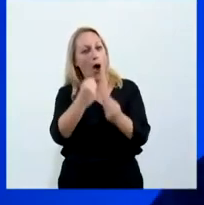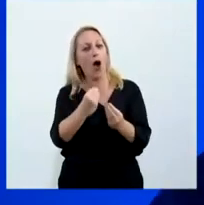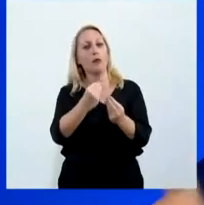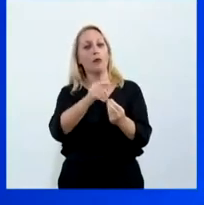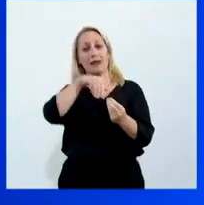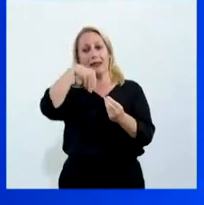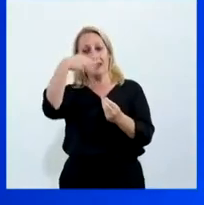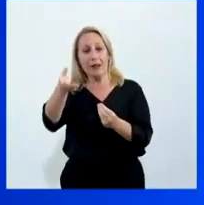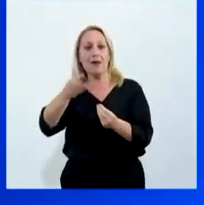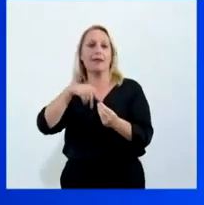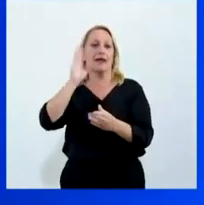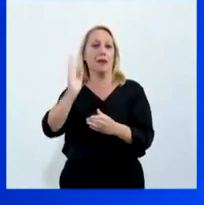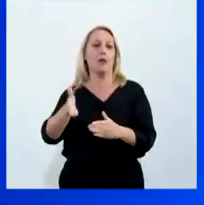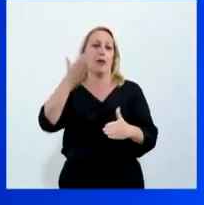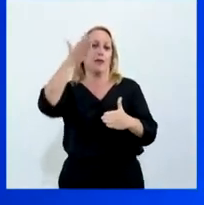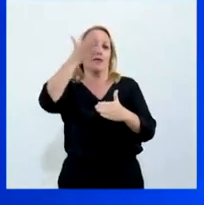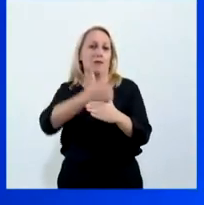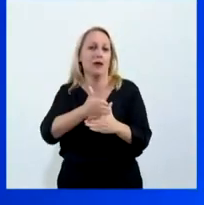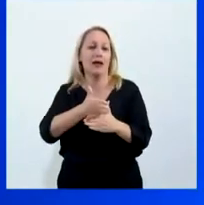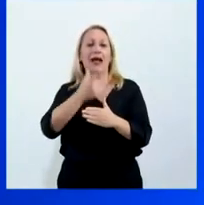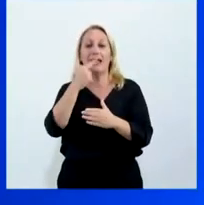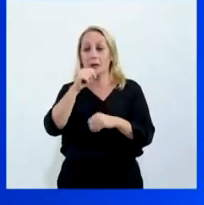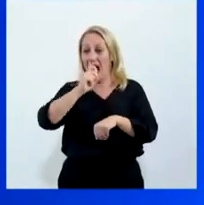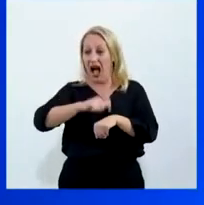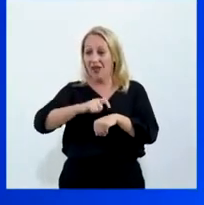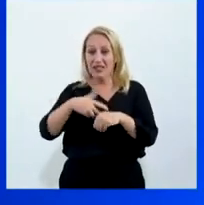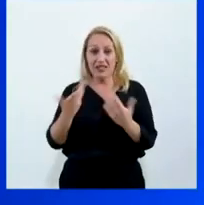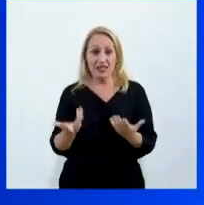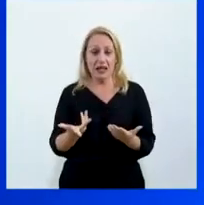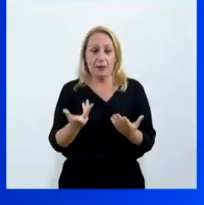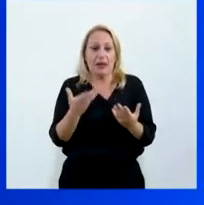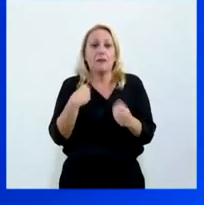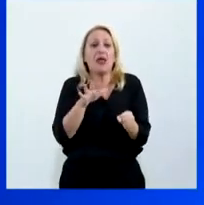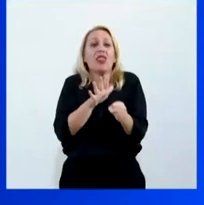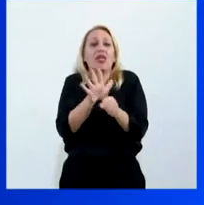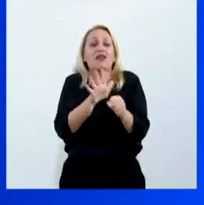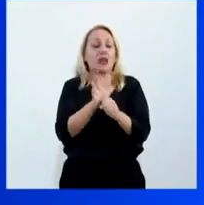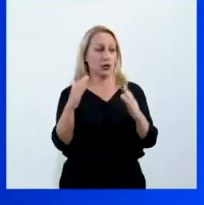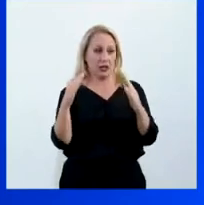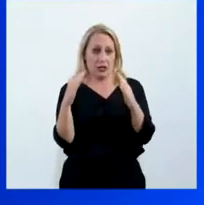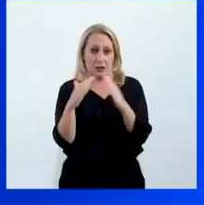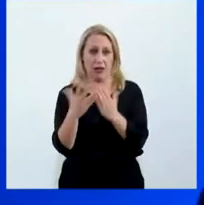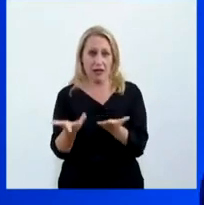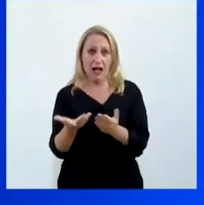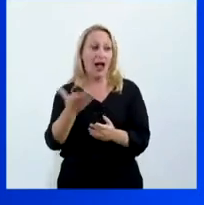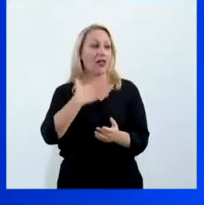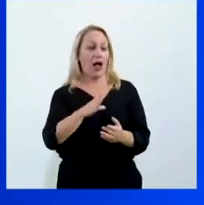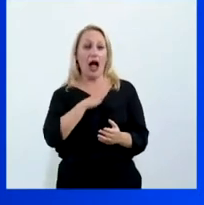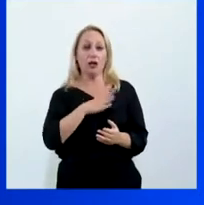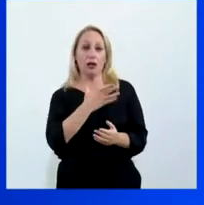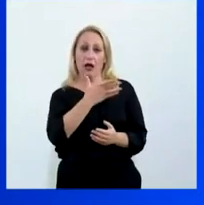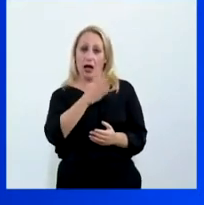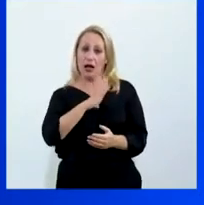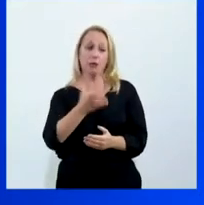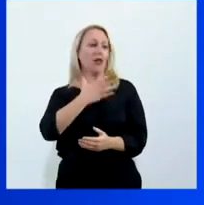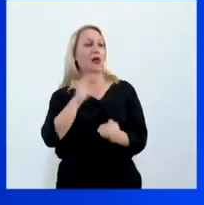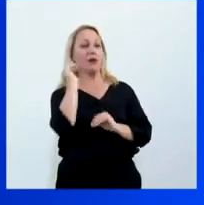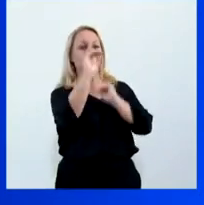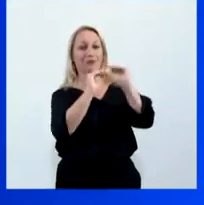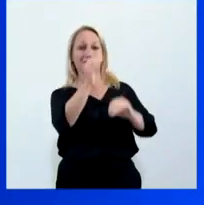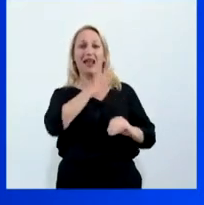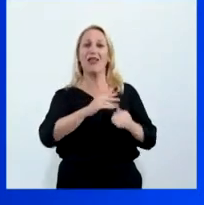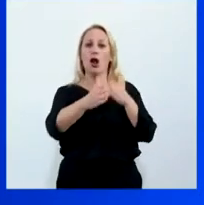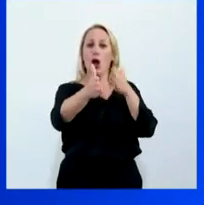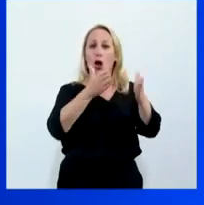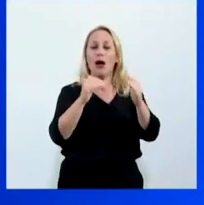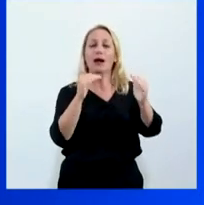αγορά και να βοηθήσουν στην προσφορά κινήτων. Γιατί έχουμε ένα πρόβλημα, δεν έχουμε προφανώς αρκετά σπίτια, έχουμε μεγαλύτερη ζήτηση και γι' αυτό ανεβαίνουν